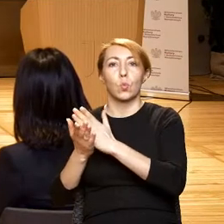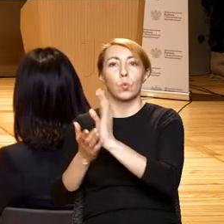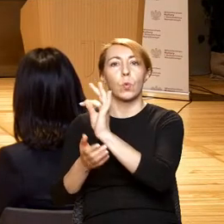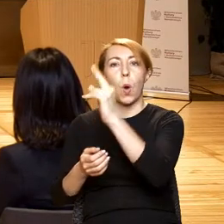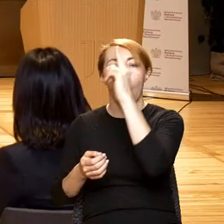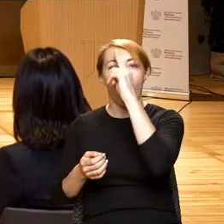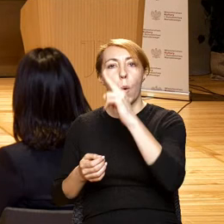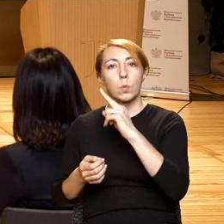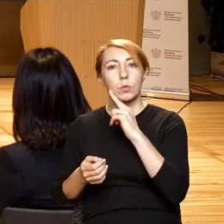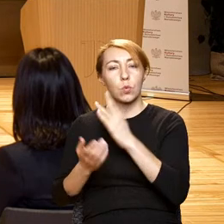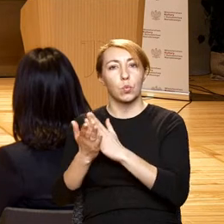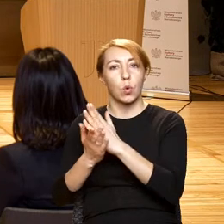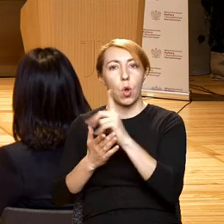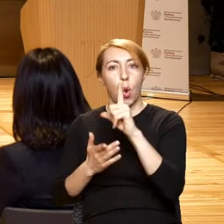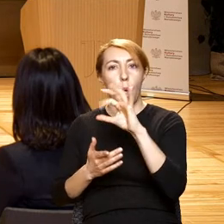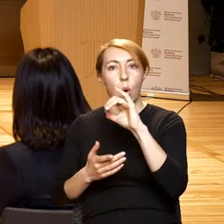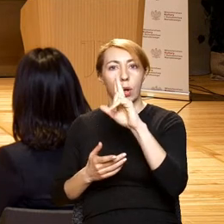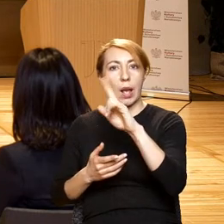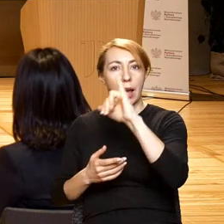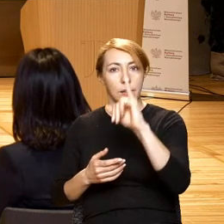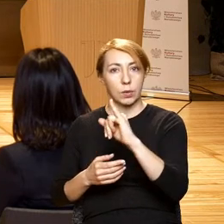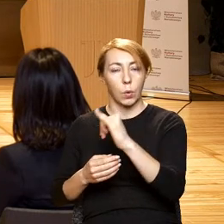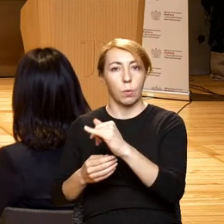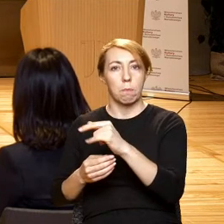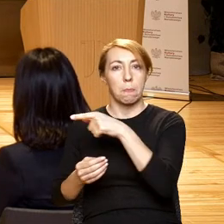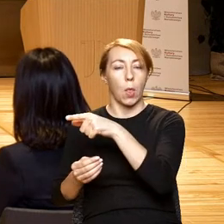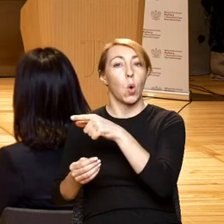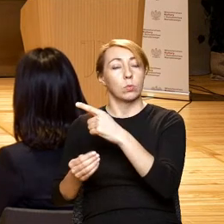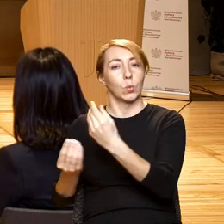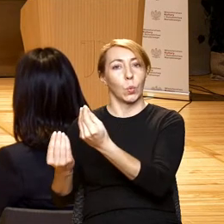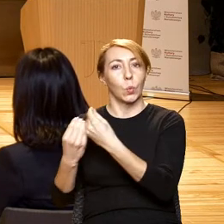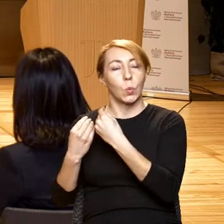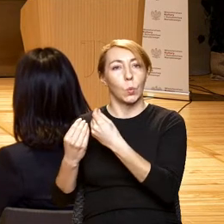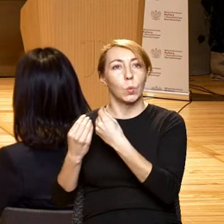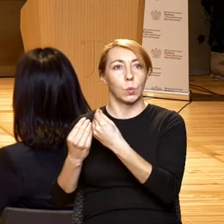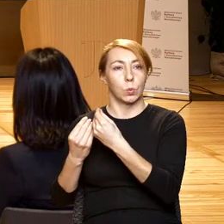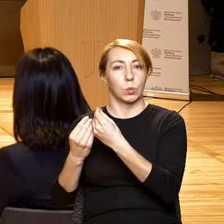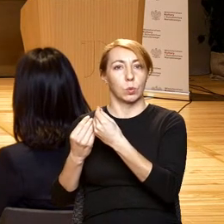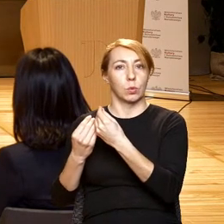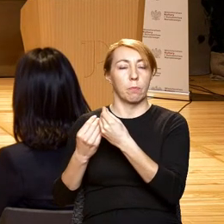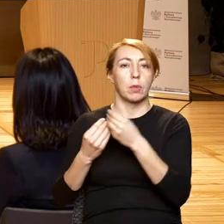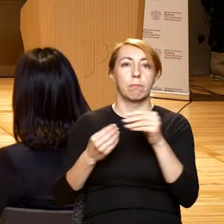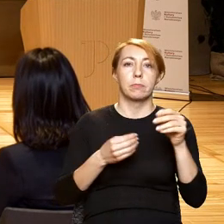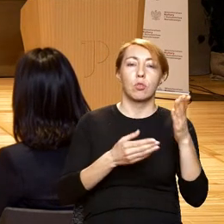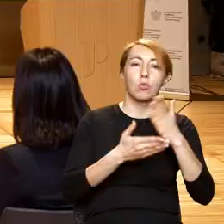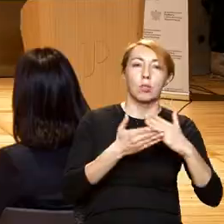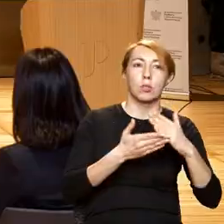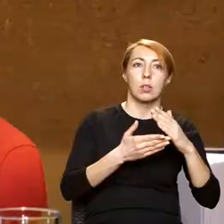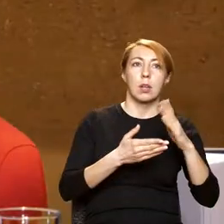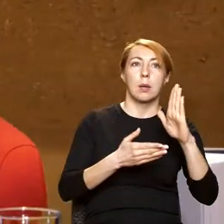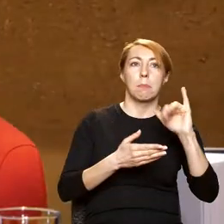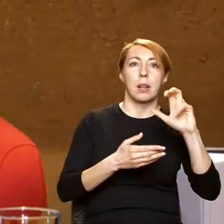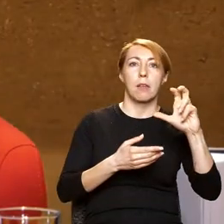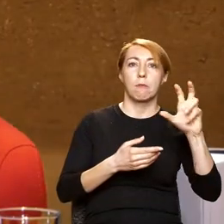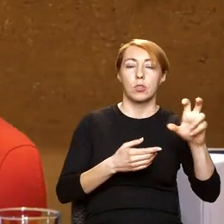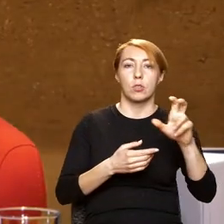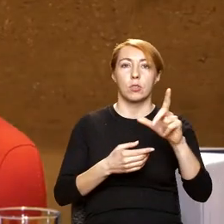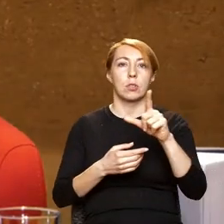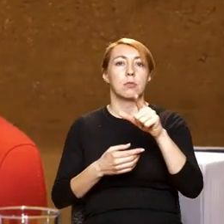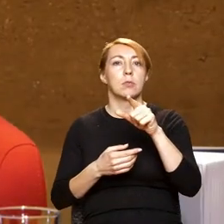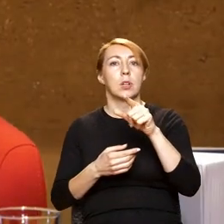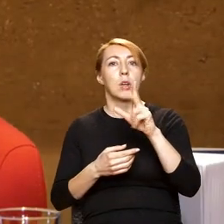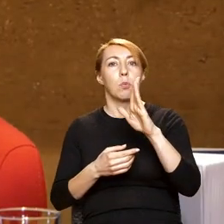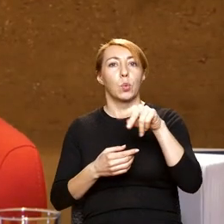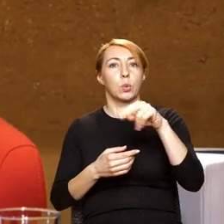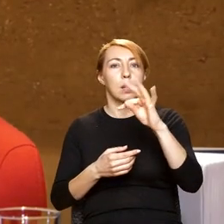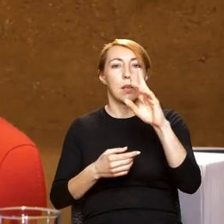Tak, czyli właśnie jakby od Litwina się uczył. Ten wątek Piłsudskich, nie Bilewiczów, nie Butlerów, tylko Piłsudski, bo on